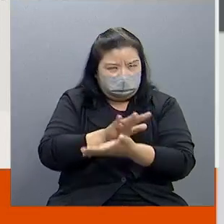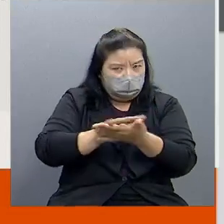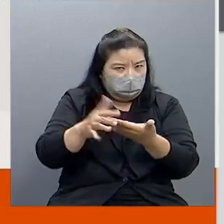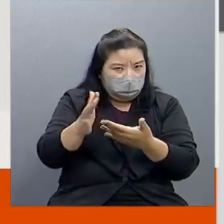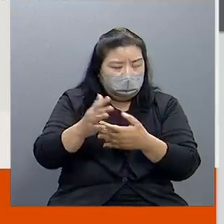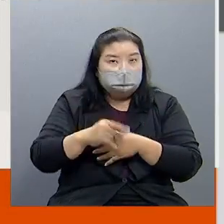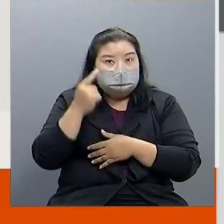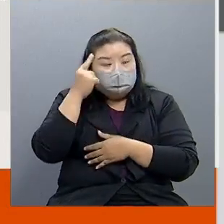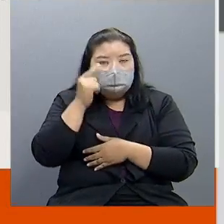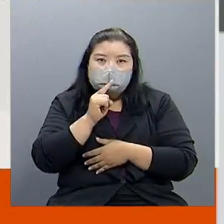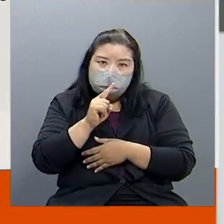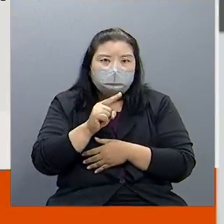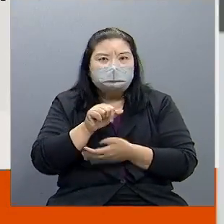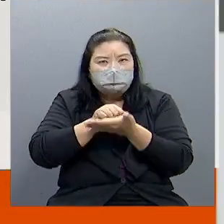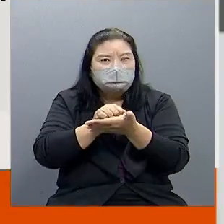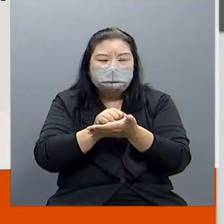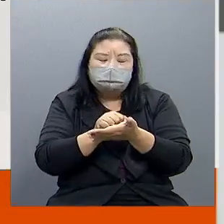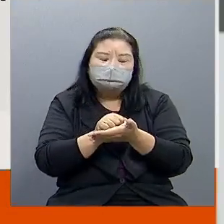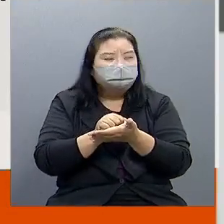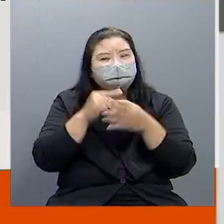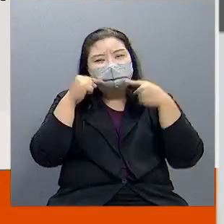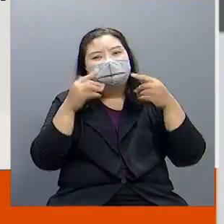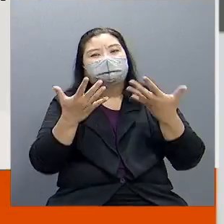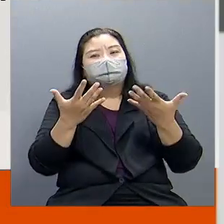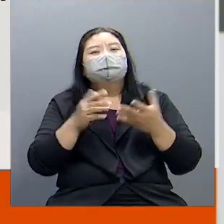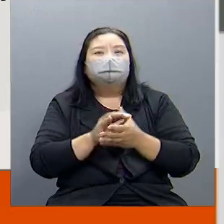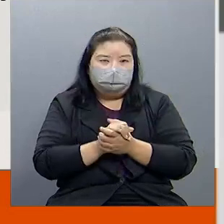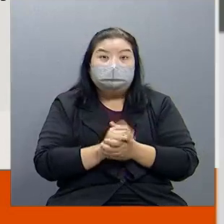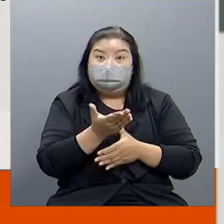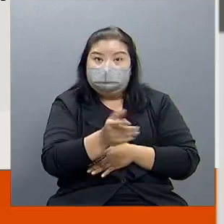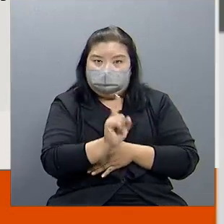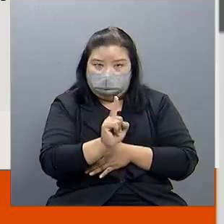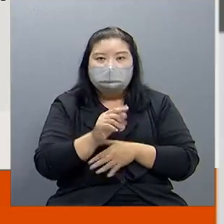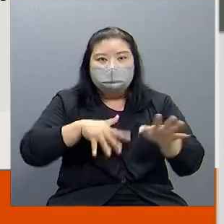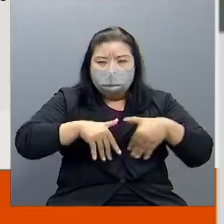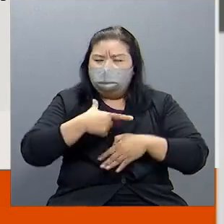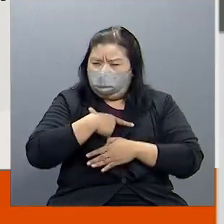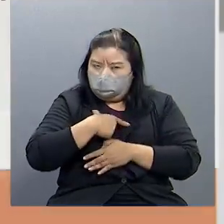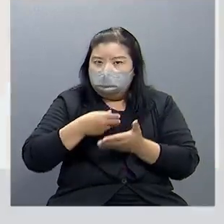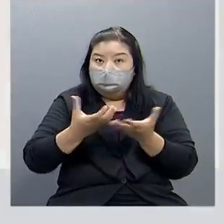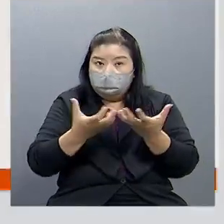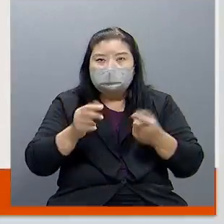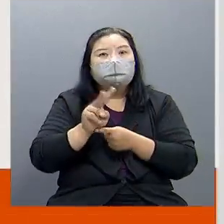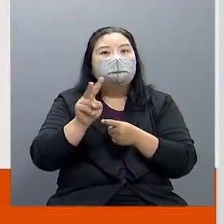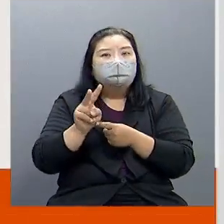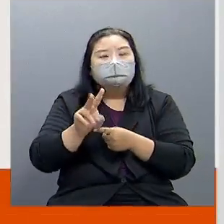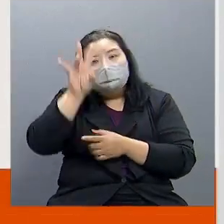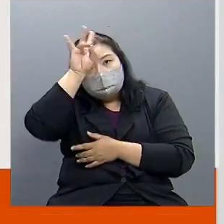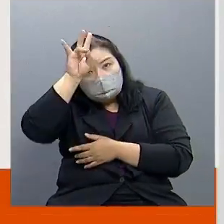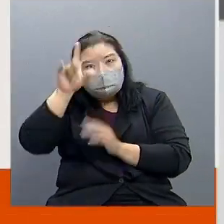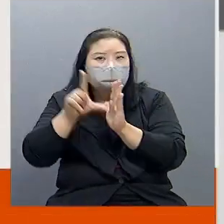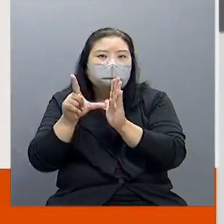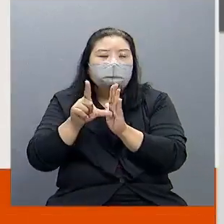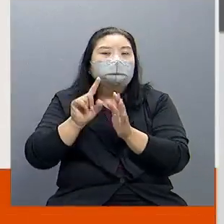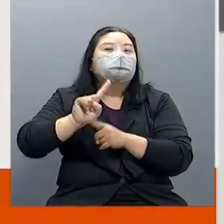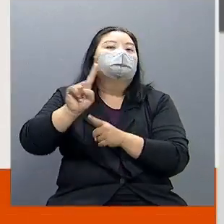การถ้าพูดถึงความนิยมนะคะร้านโชห่วยเป็นที่นิยมของผู้บริโภคอันดับ2รองจากร้านสะดวกซื้อค่ะที่ผู้บริโภคนิยมสูงสุ